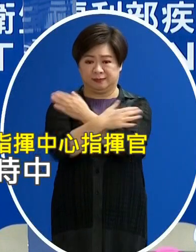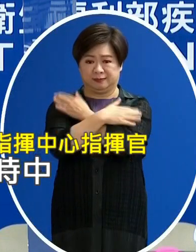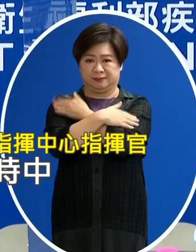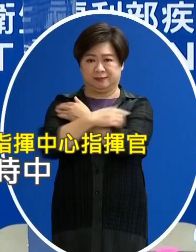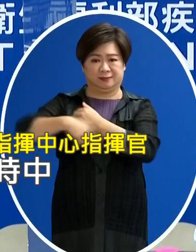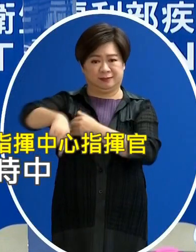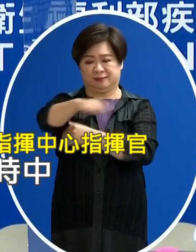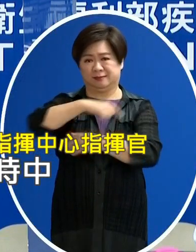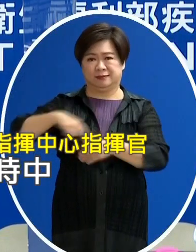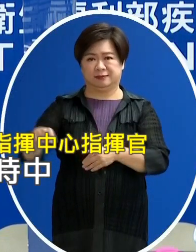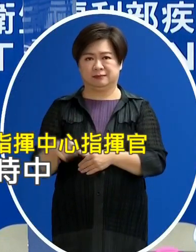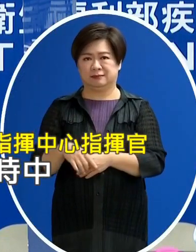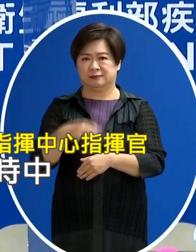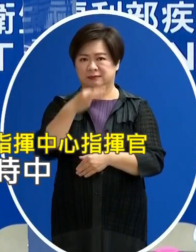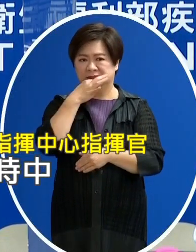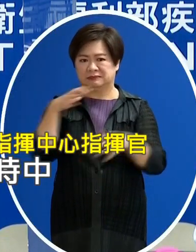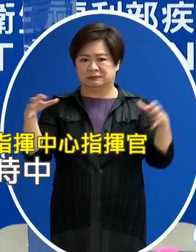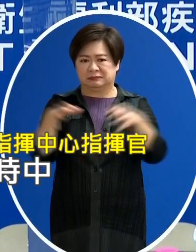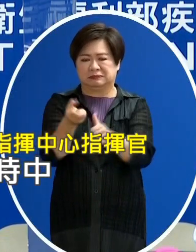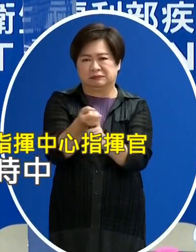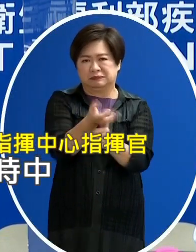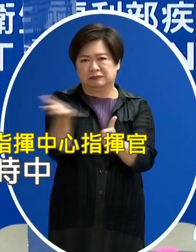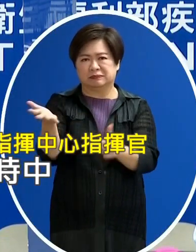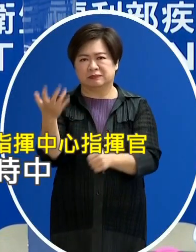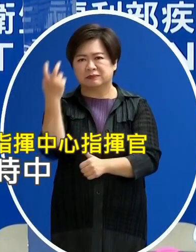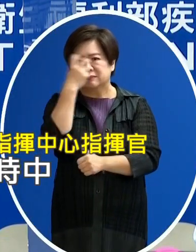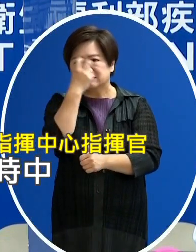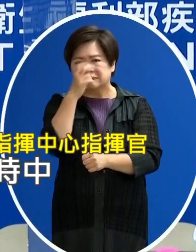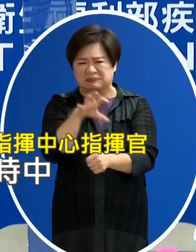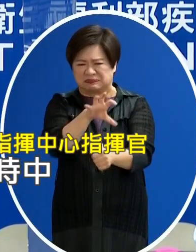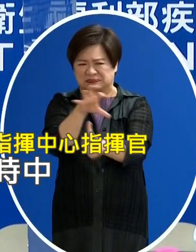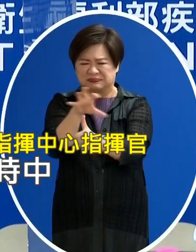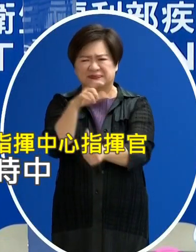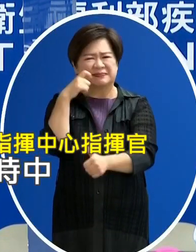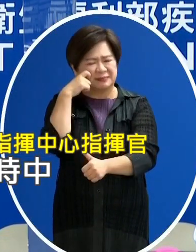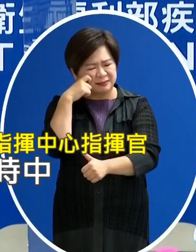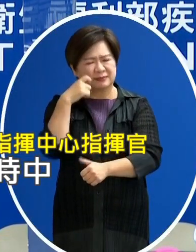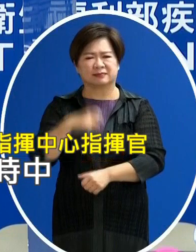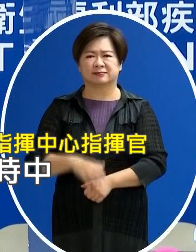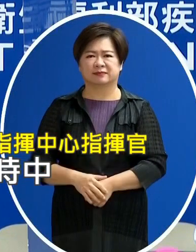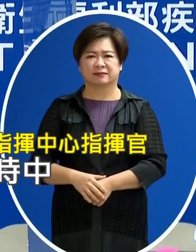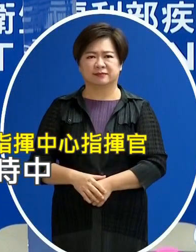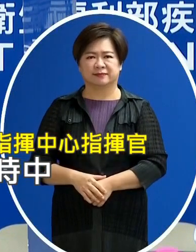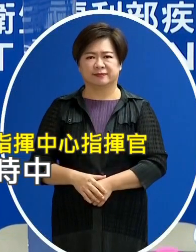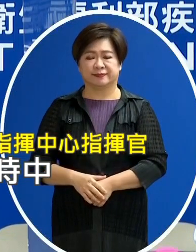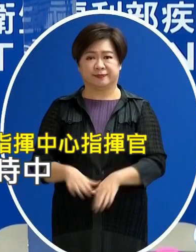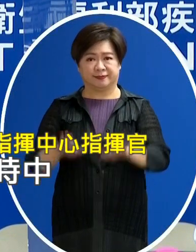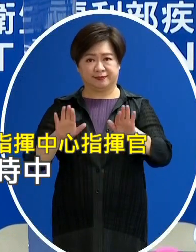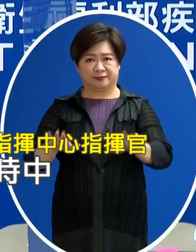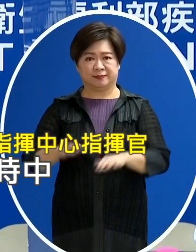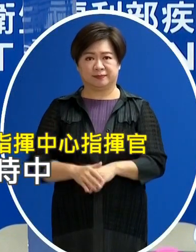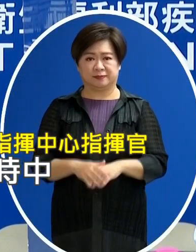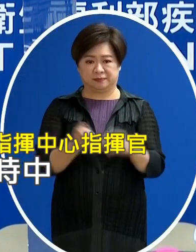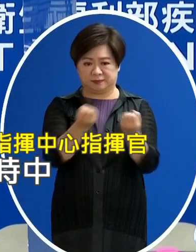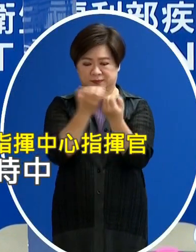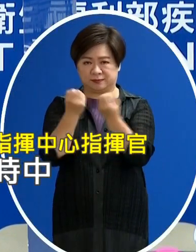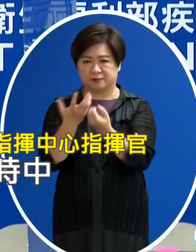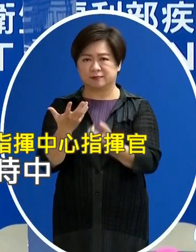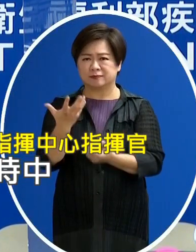能造成一个群聚，哈，管理上不是那么的容易了哈。那当然现在个案数比较少